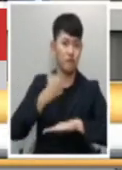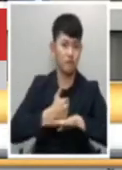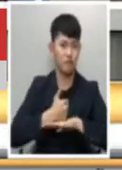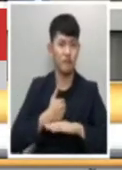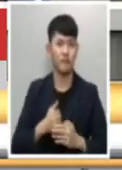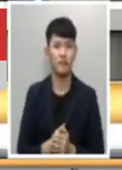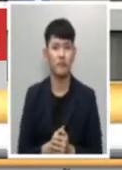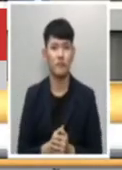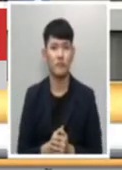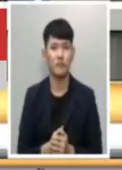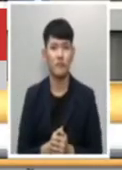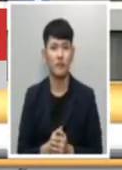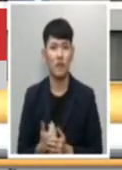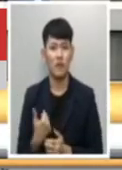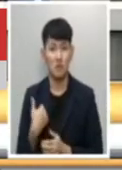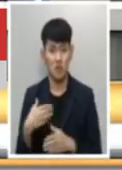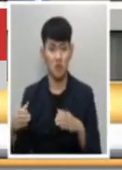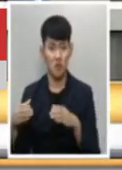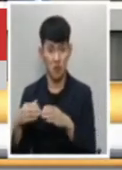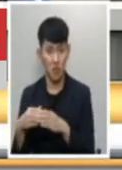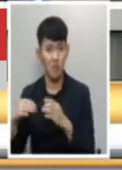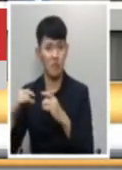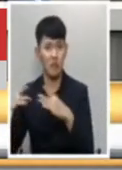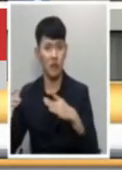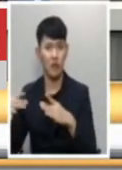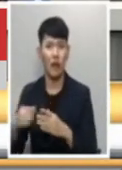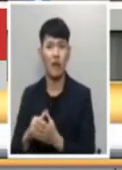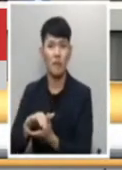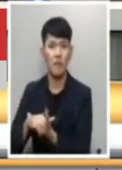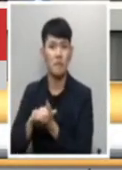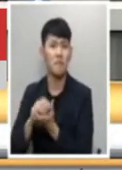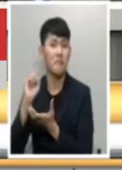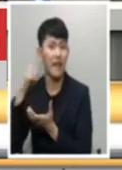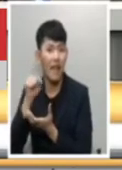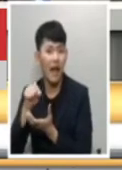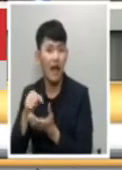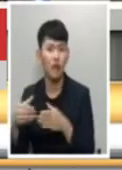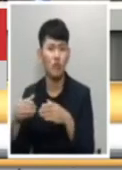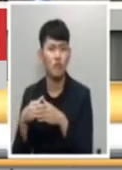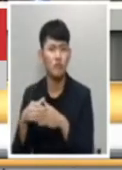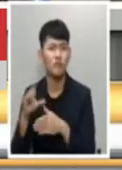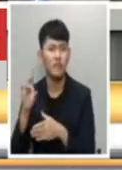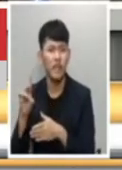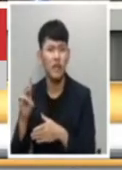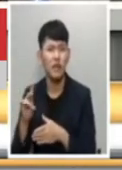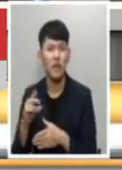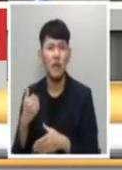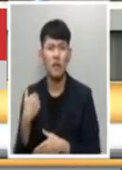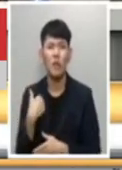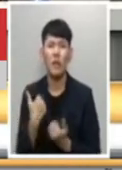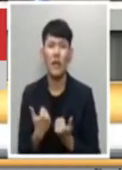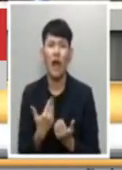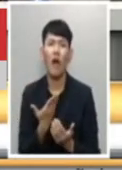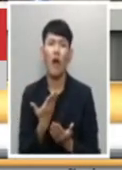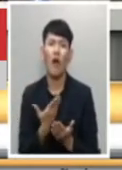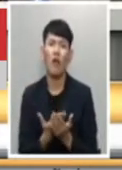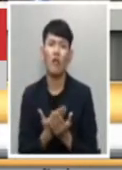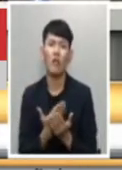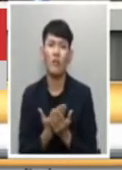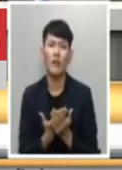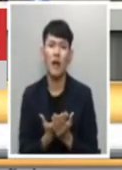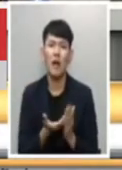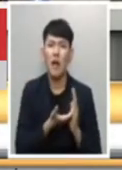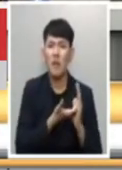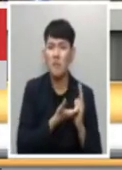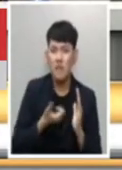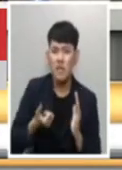รคเพื่อไทยฝ่ายค้าน7พรรคแล้วก็วันนี้จะมาขอเงินครับเพื่อจะไปใช้จ่ายในครอบครัวของตนเอง 3.2 ล้